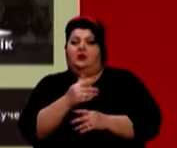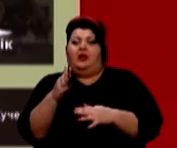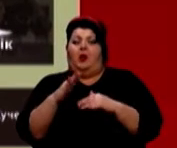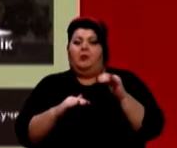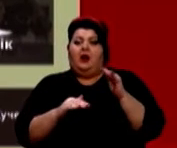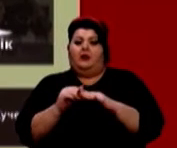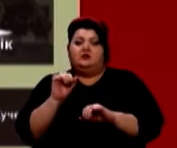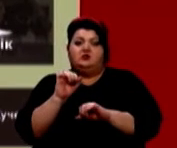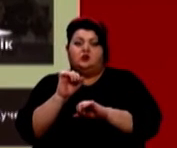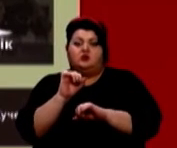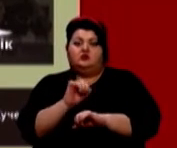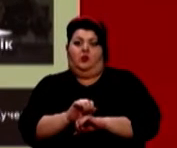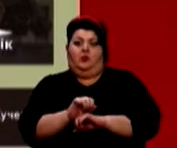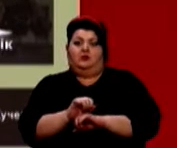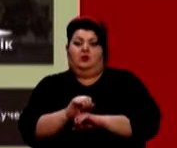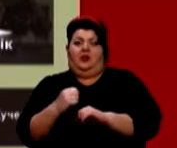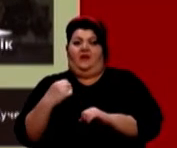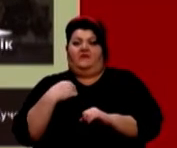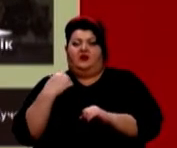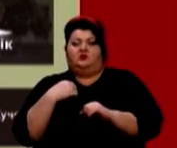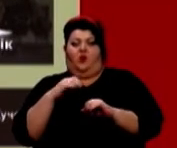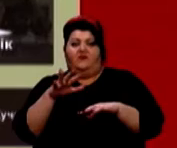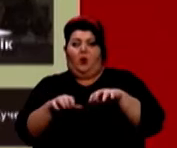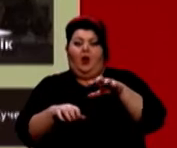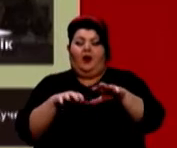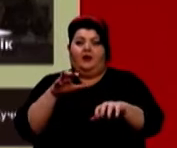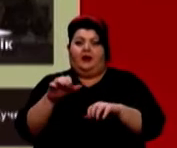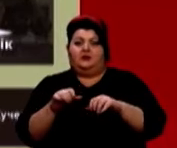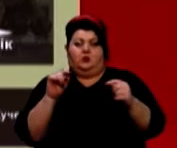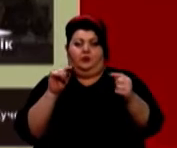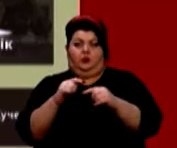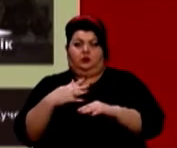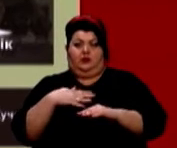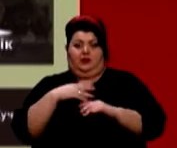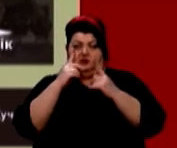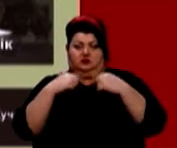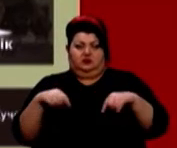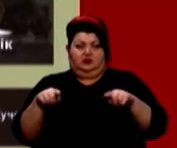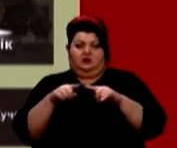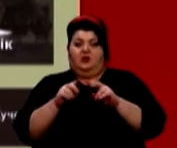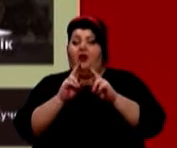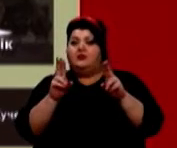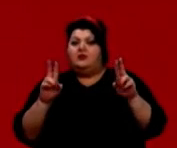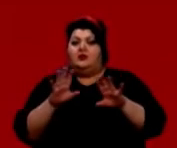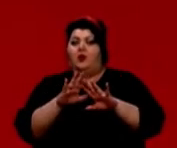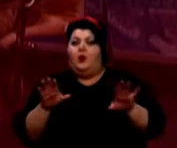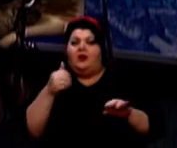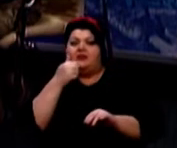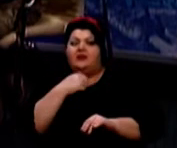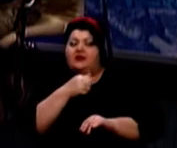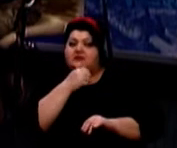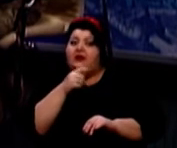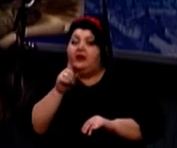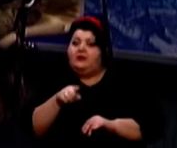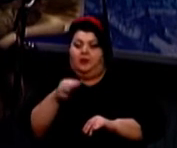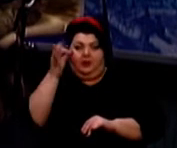військову агресію іншої держави проти нашої держави. Ні для кого не секрет, а хто забув, тим